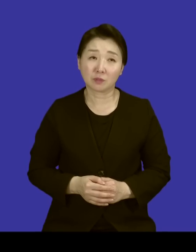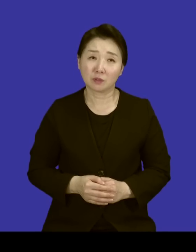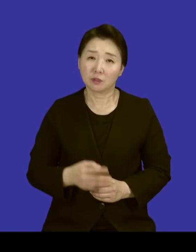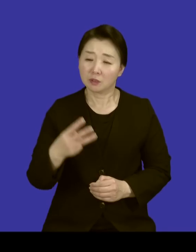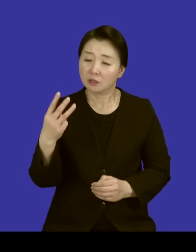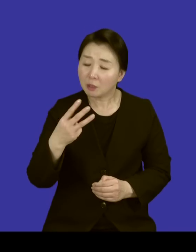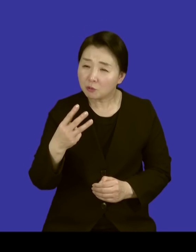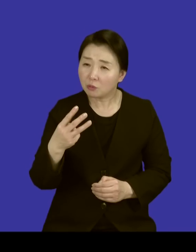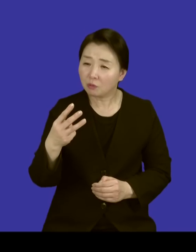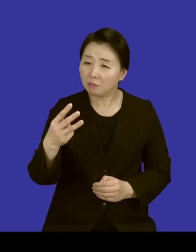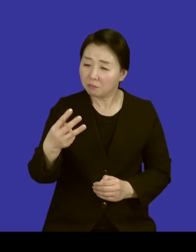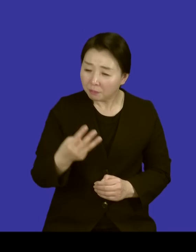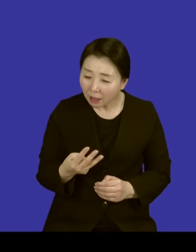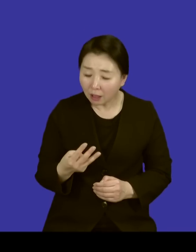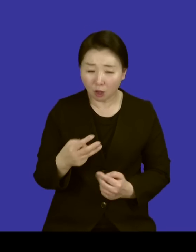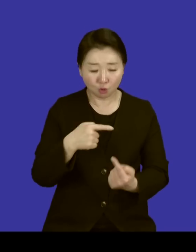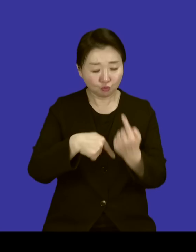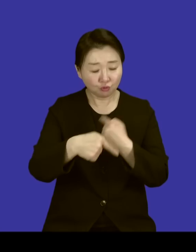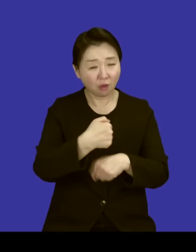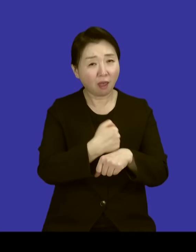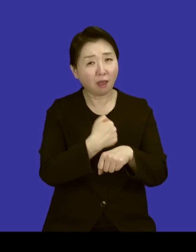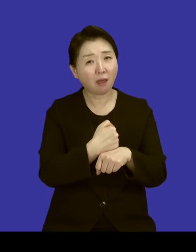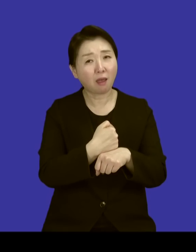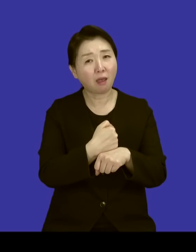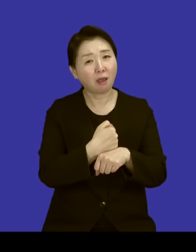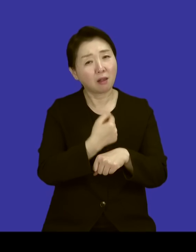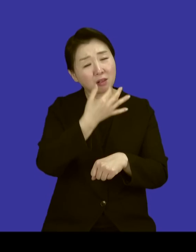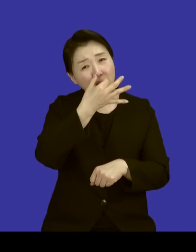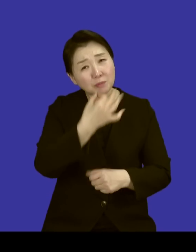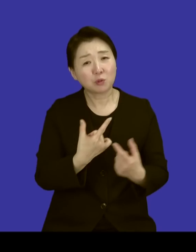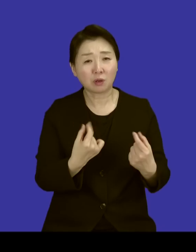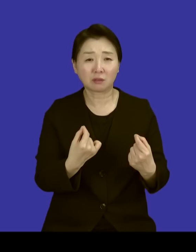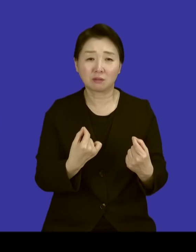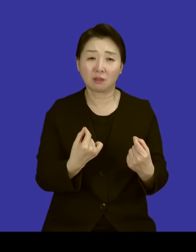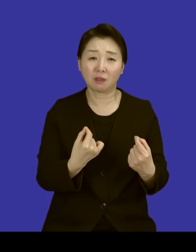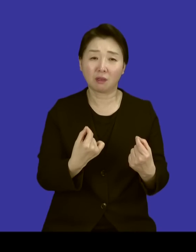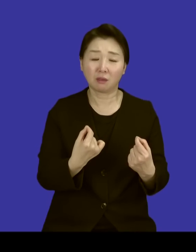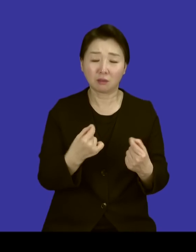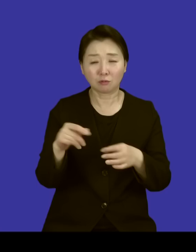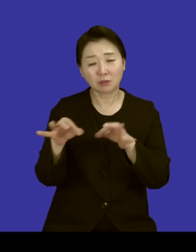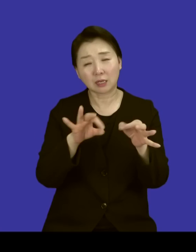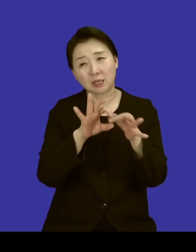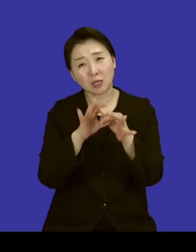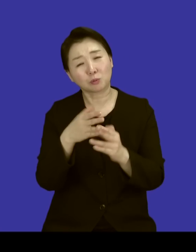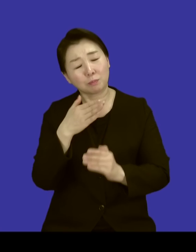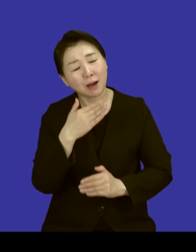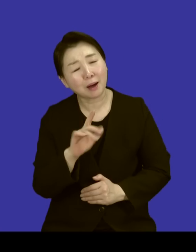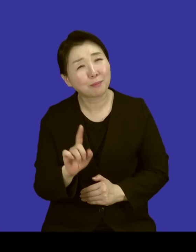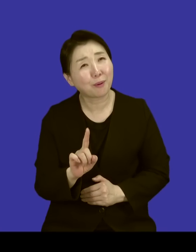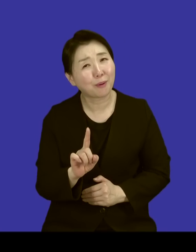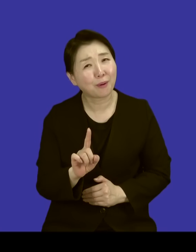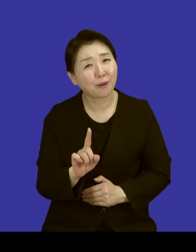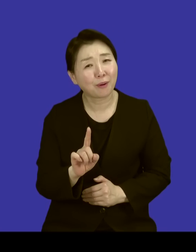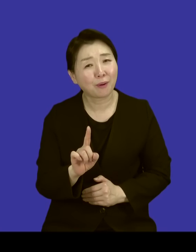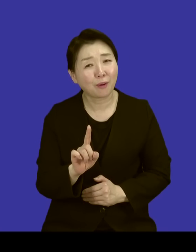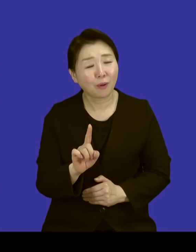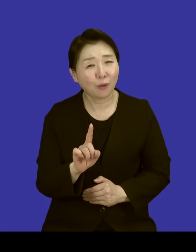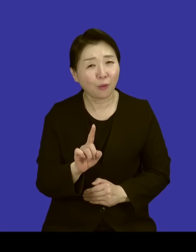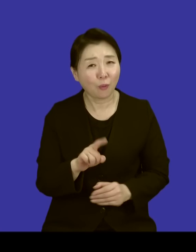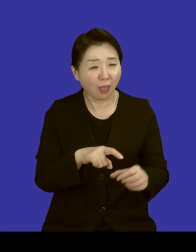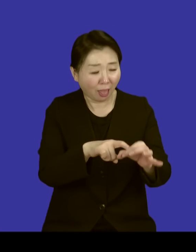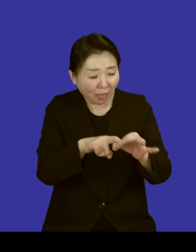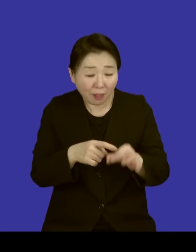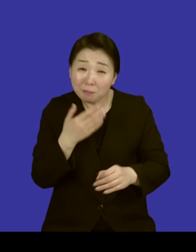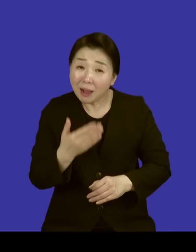하시면 좀 이렇게 버거우실 것 같아요. 이게, 네. 야, 이거 내가 계속 이렇게 장사를 이렇게 해야 되나? 그러게요. 그죠? 근근히 뭐 이렇게 하시면